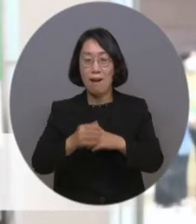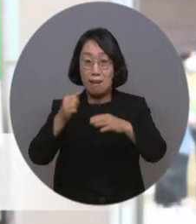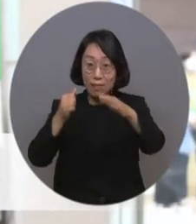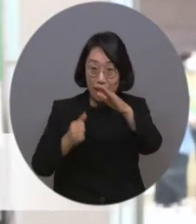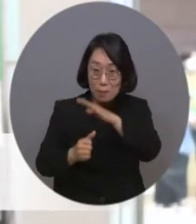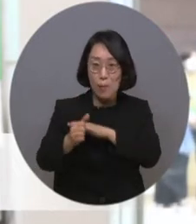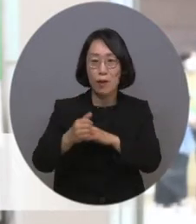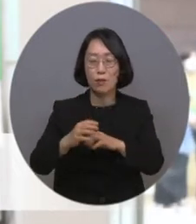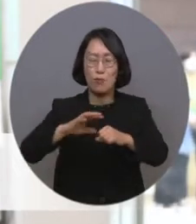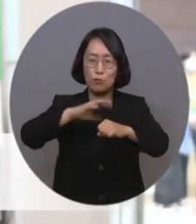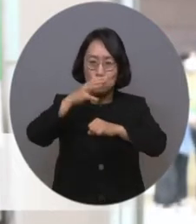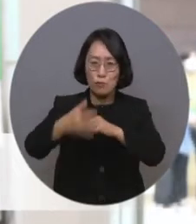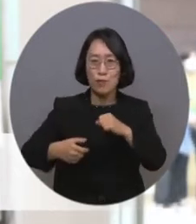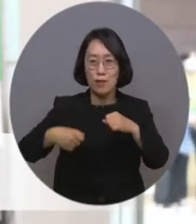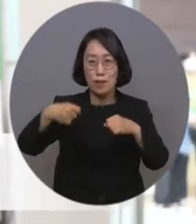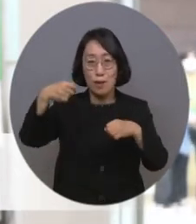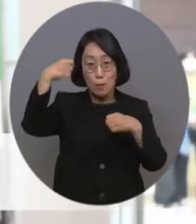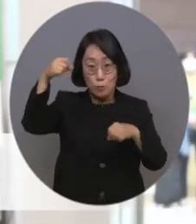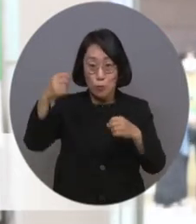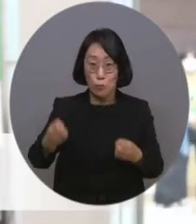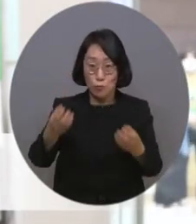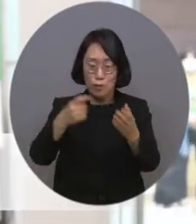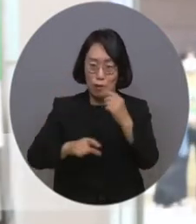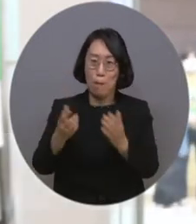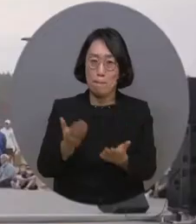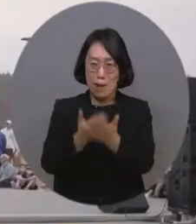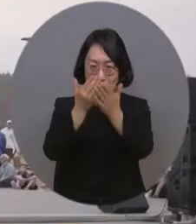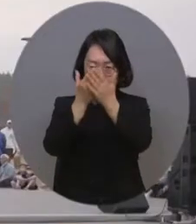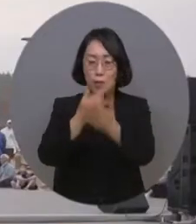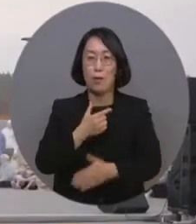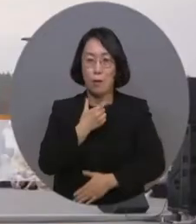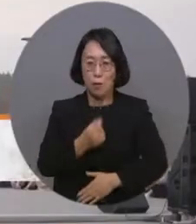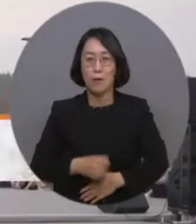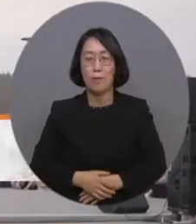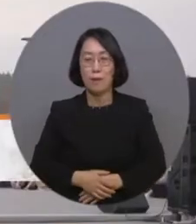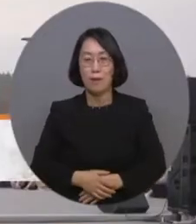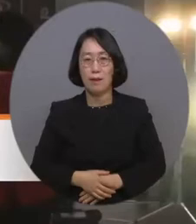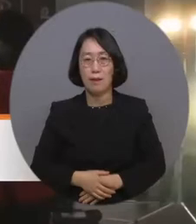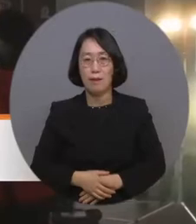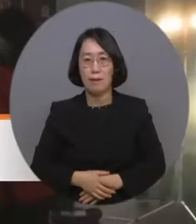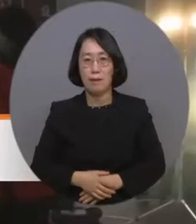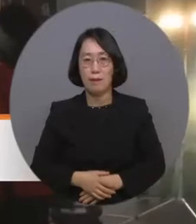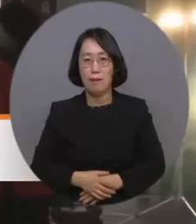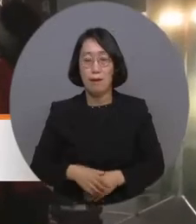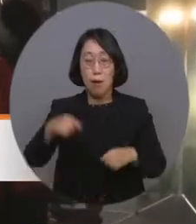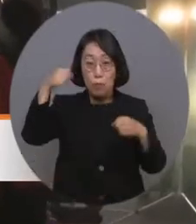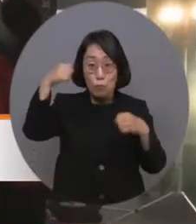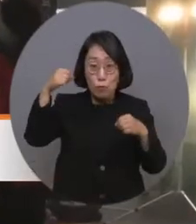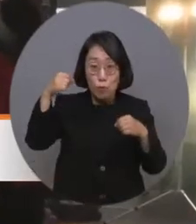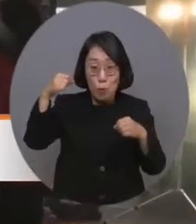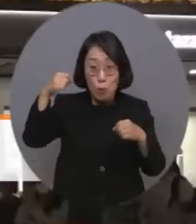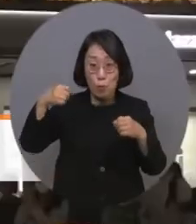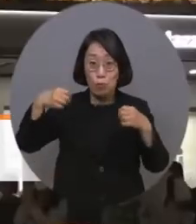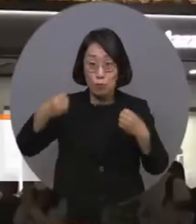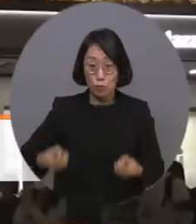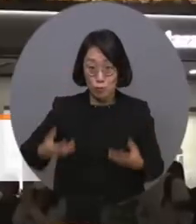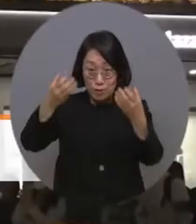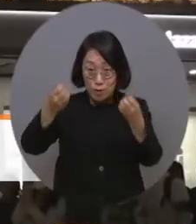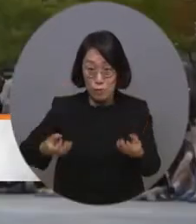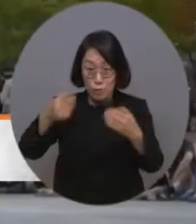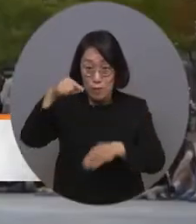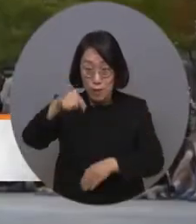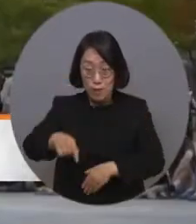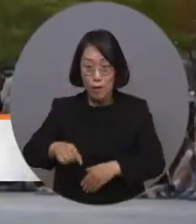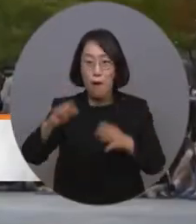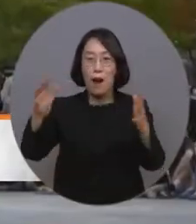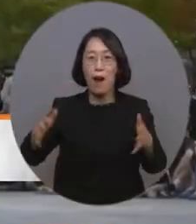있는 국제무용제로 커나가기를 기원합니다. 극장 밖으로 나온 고향 국제무용제는 고양시의 대표